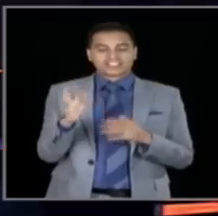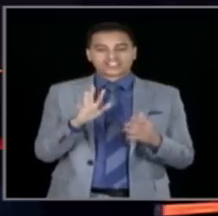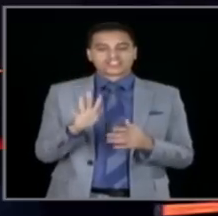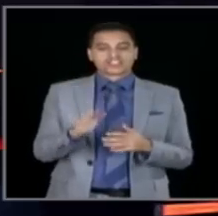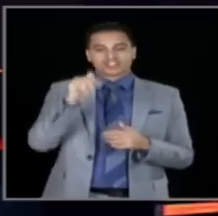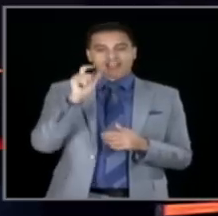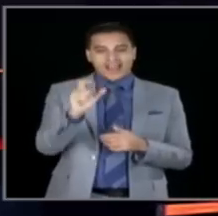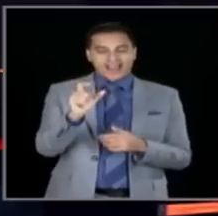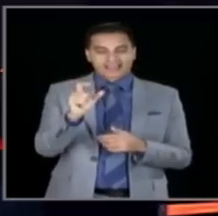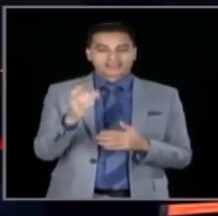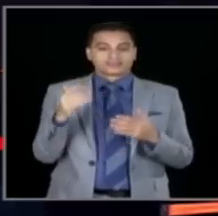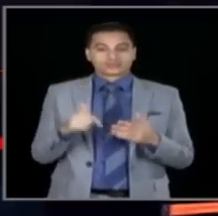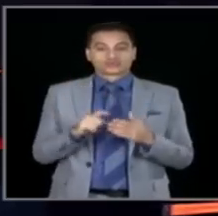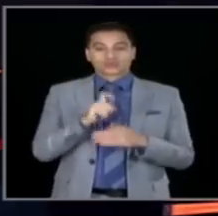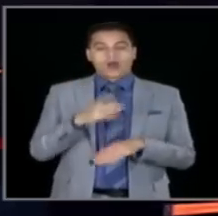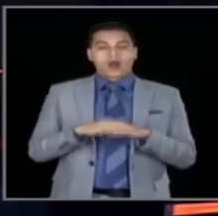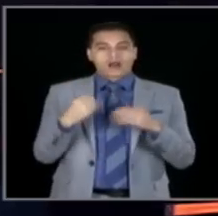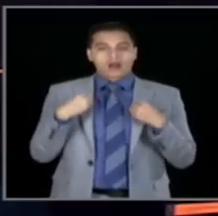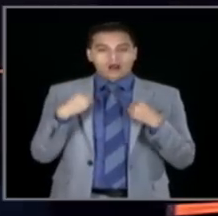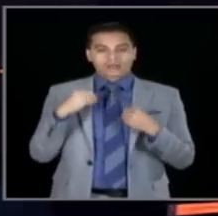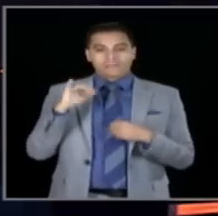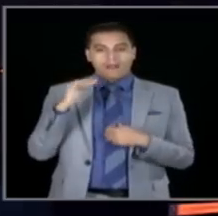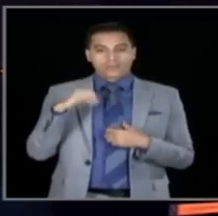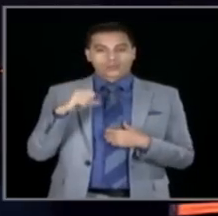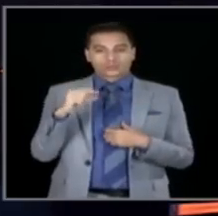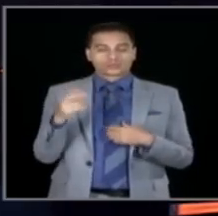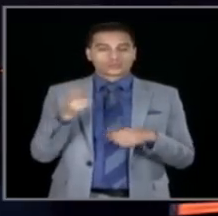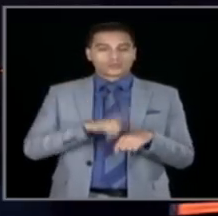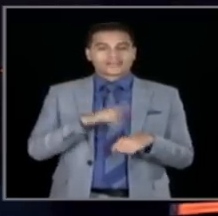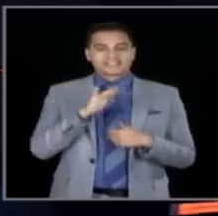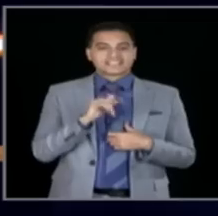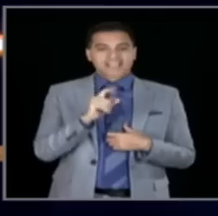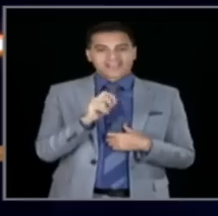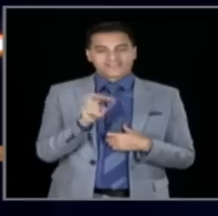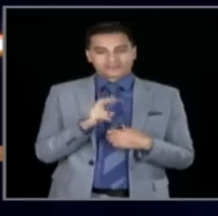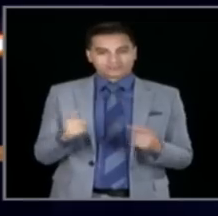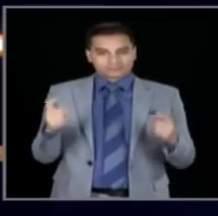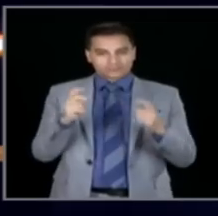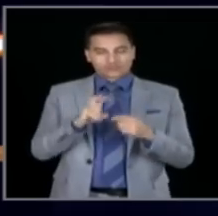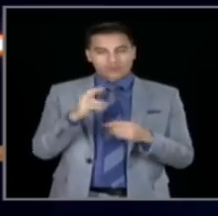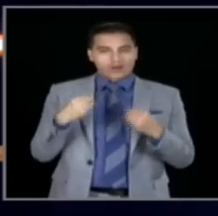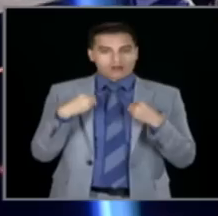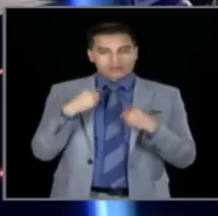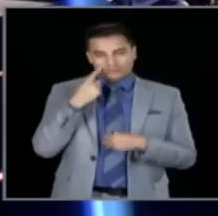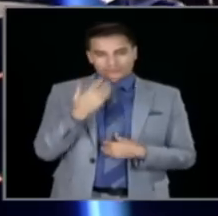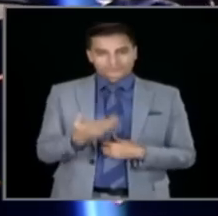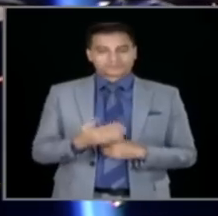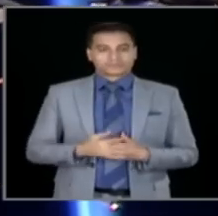سؤال في الرياضة، محمود وسيف، سيف ومحمود، رياضة. والسؤال